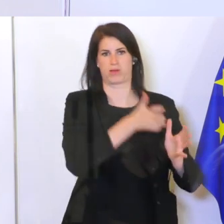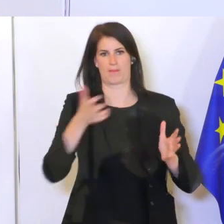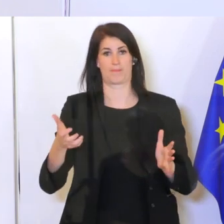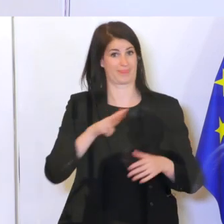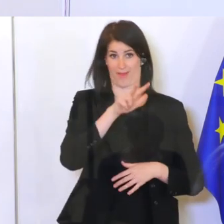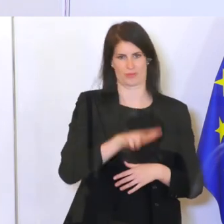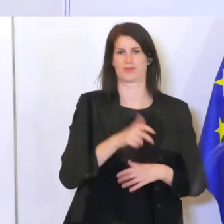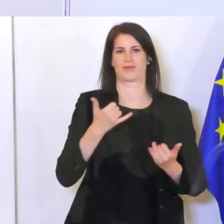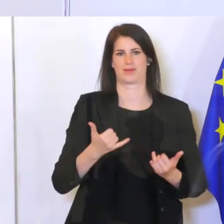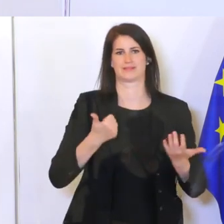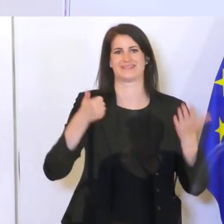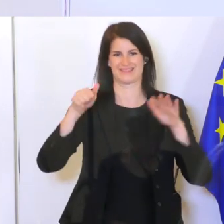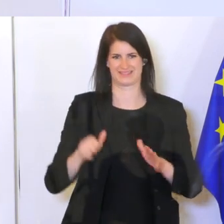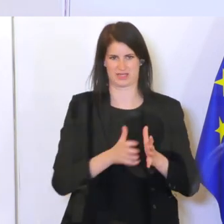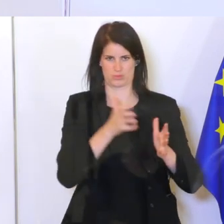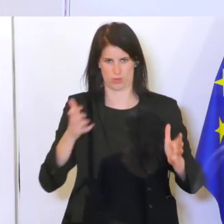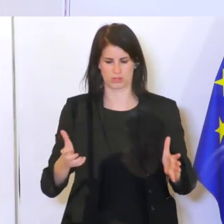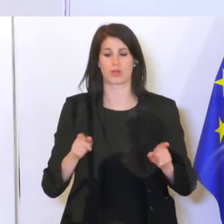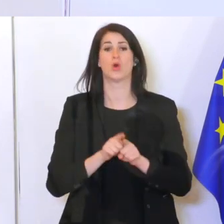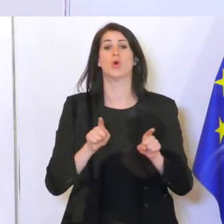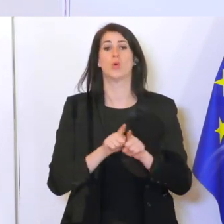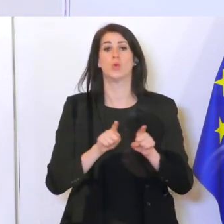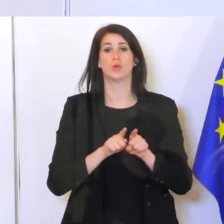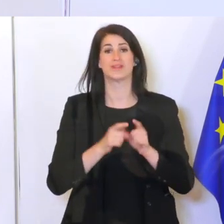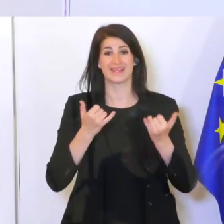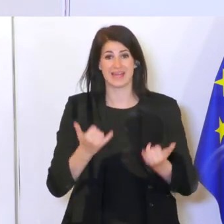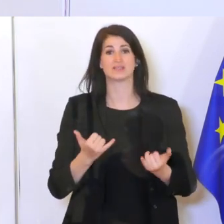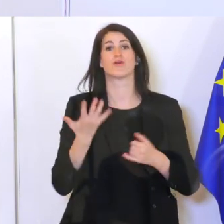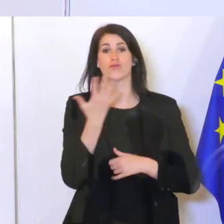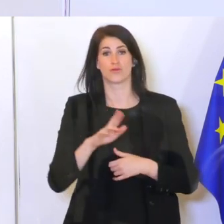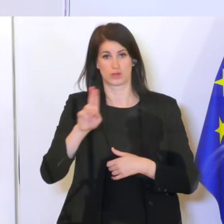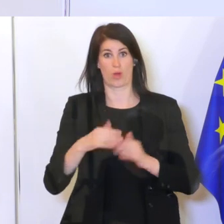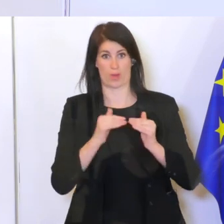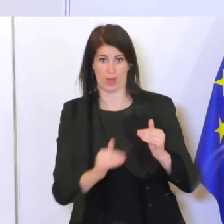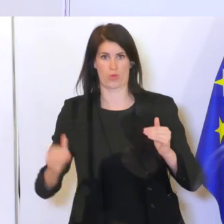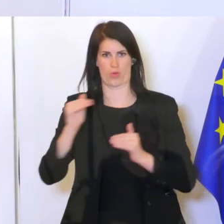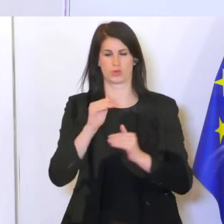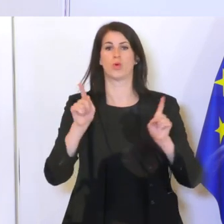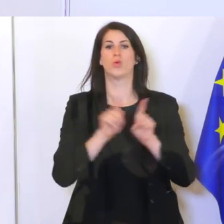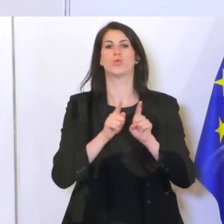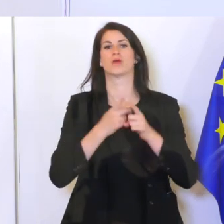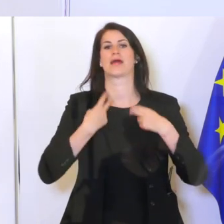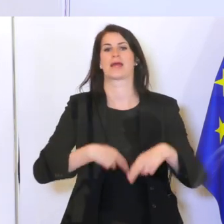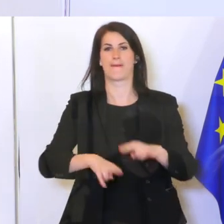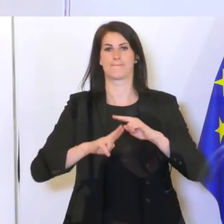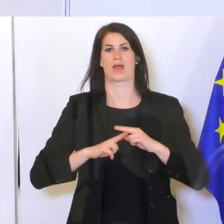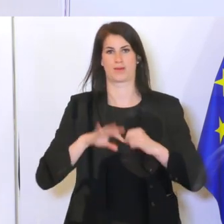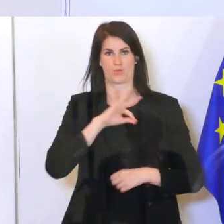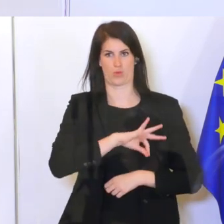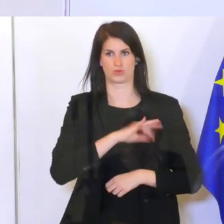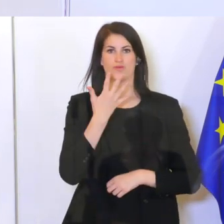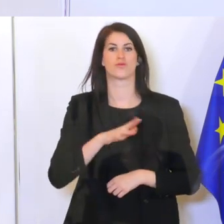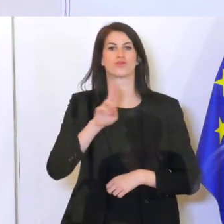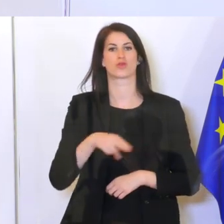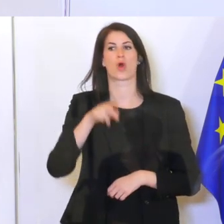für die Beantragung, die Mindestauszahlungssumme auf 500 Euro erhöht und einen Comeback-Bonus von 500 Euro